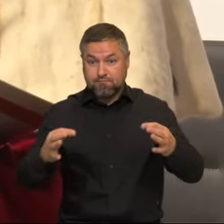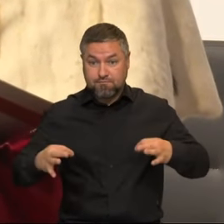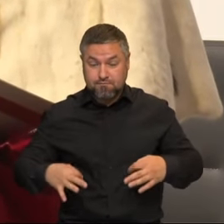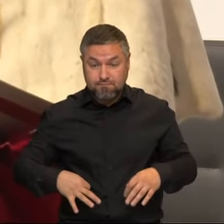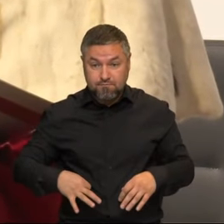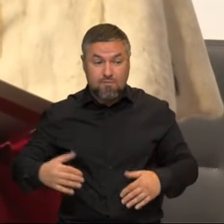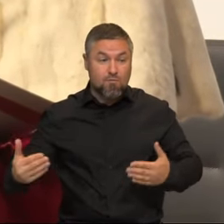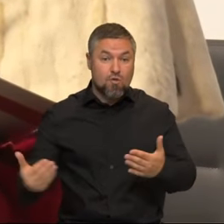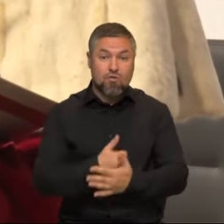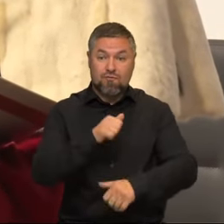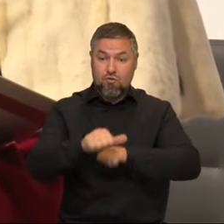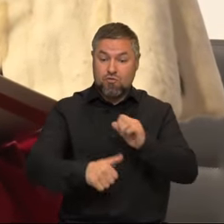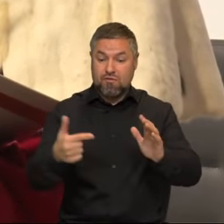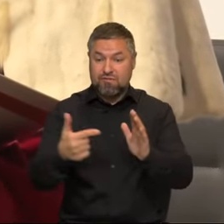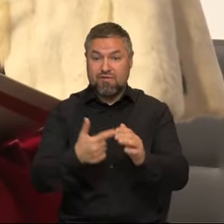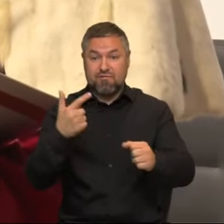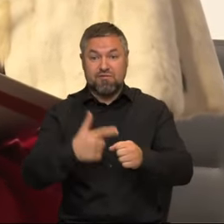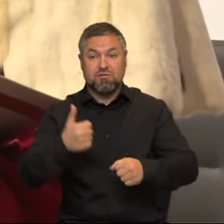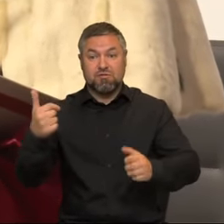nowy rok akademicki